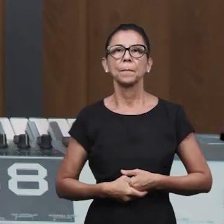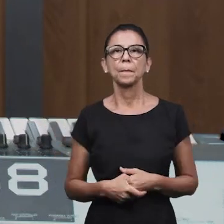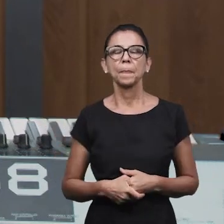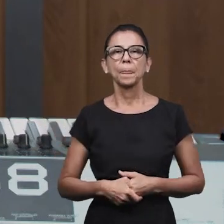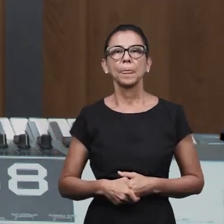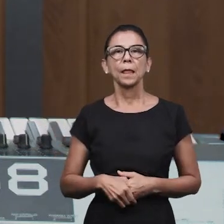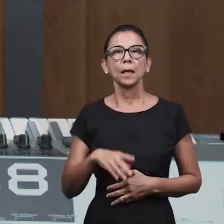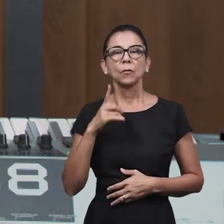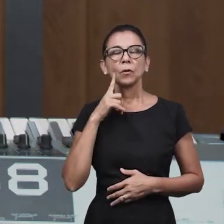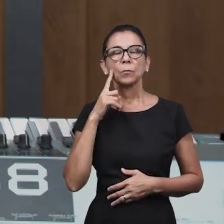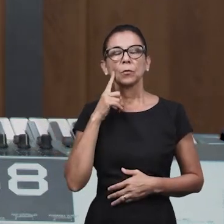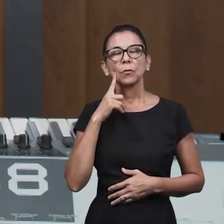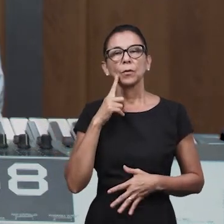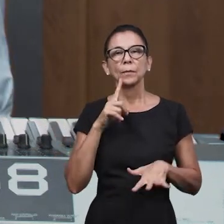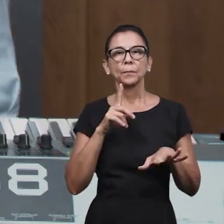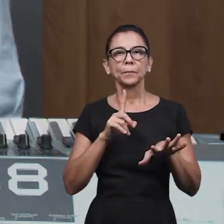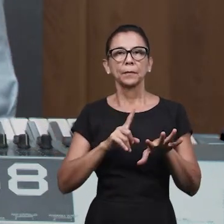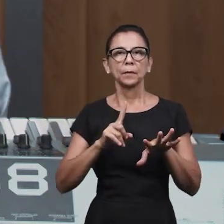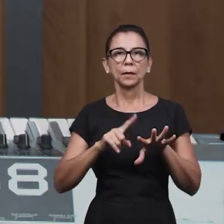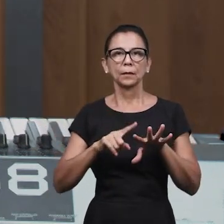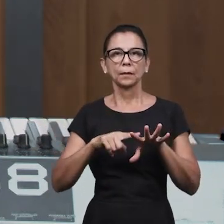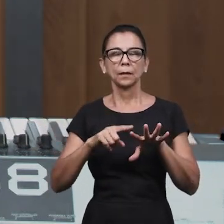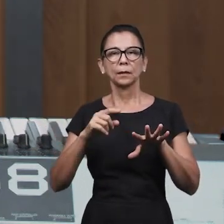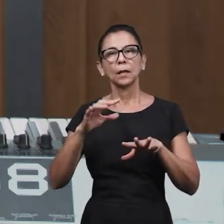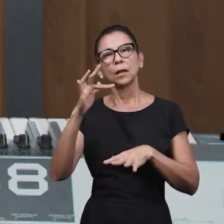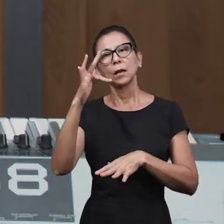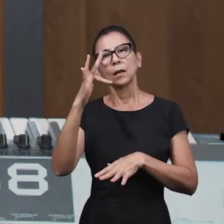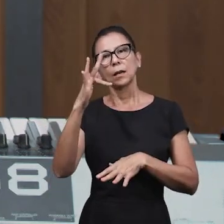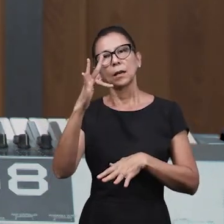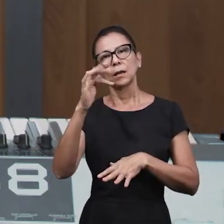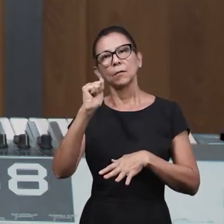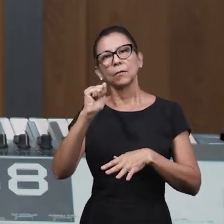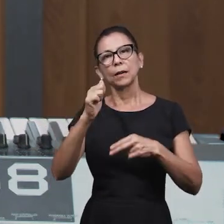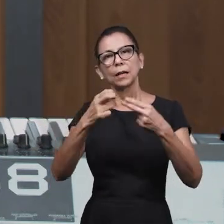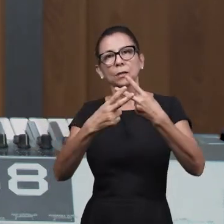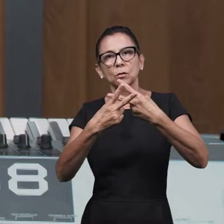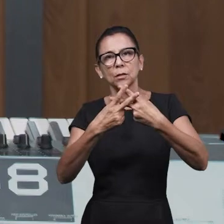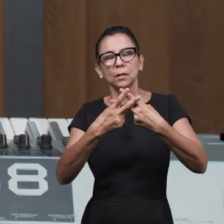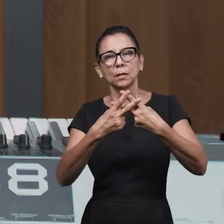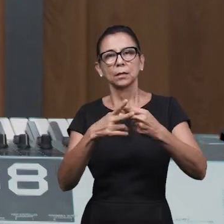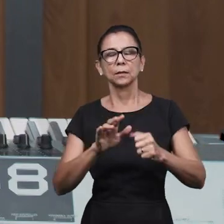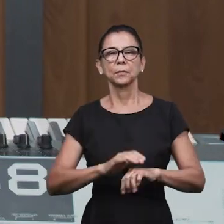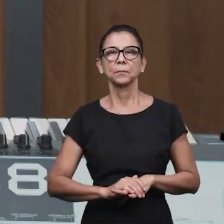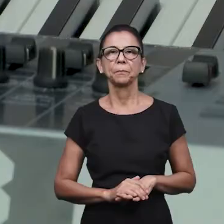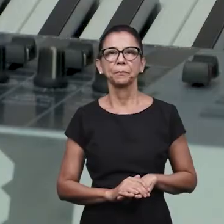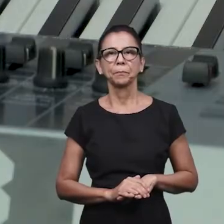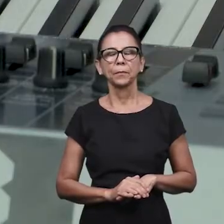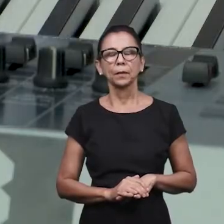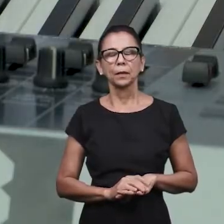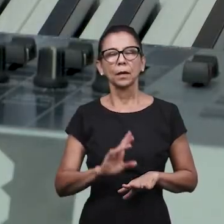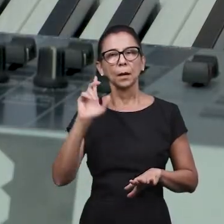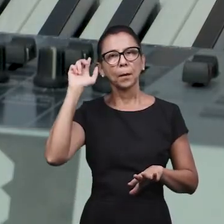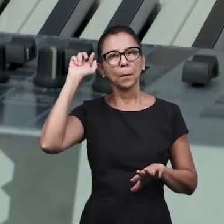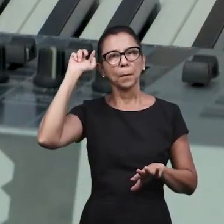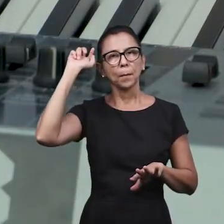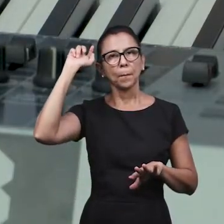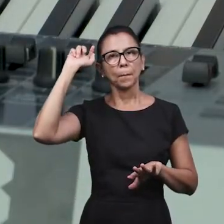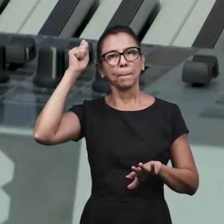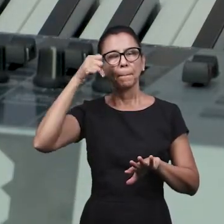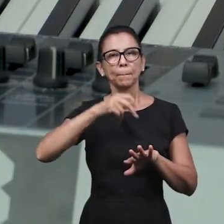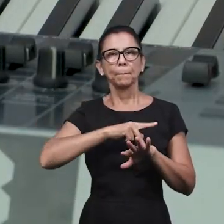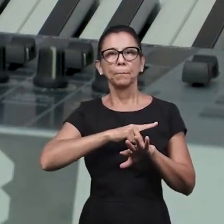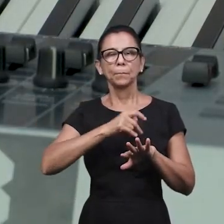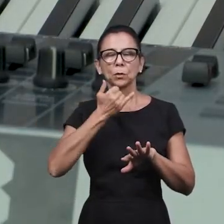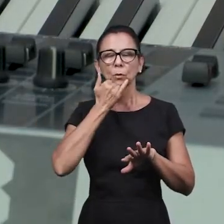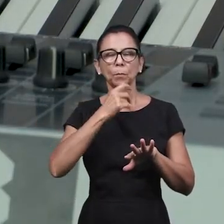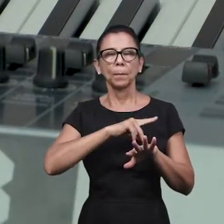cette gamme, que c'est la note fa dièse. Dans le clavier, le fa dièse, c'est la touche noire,